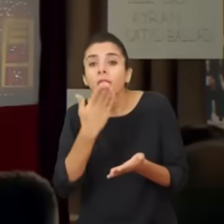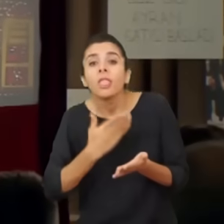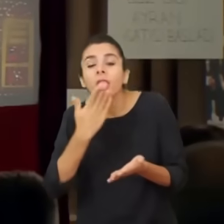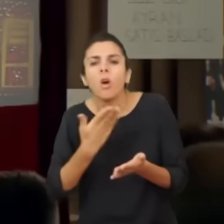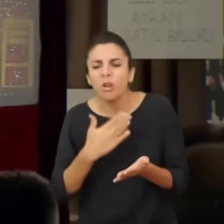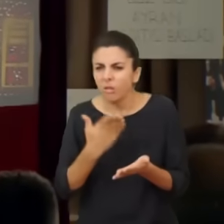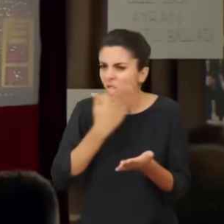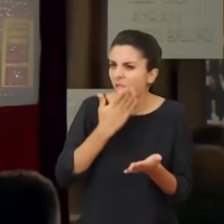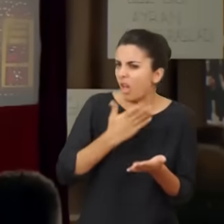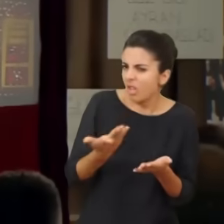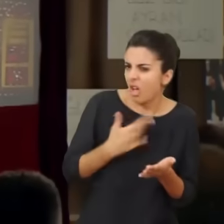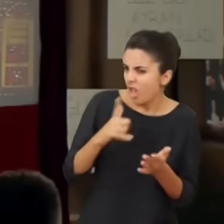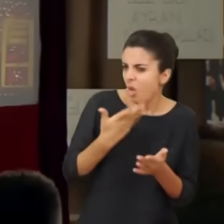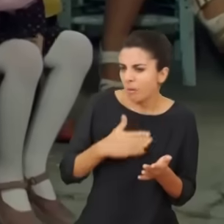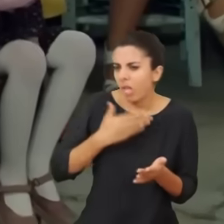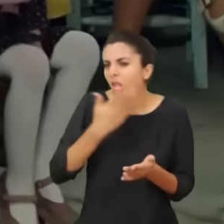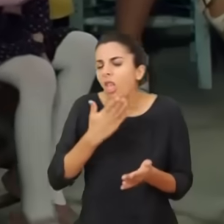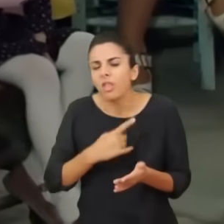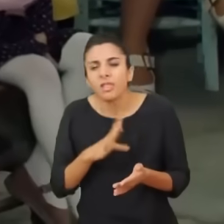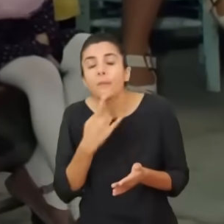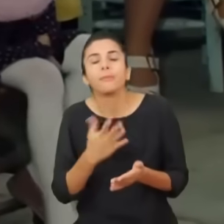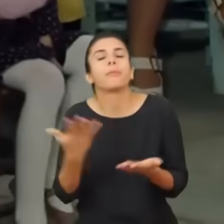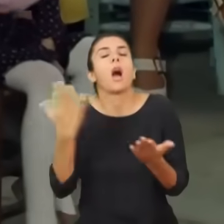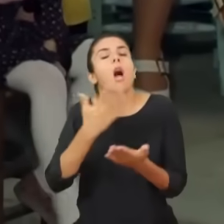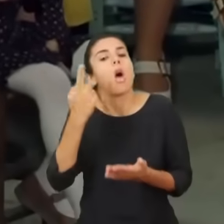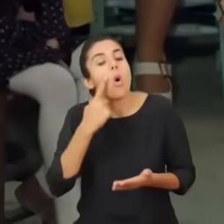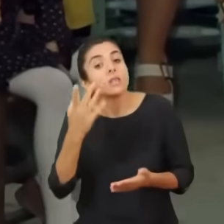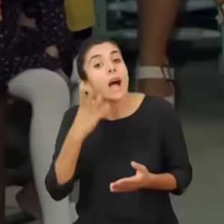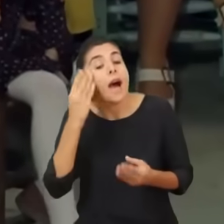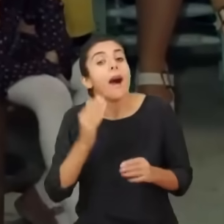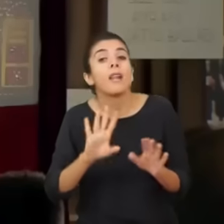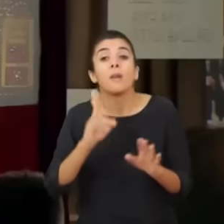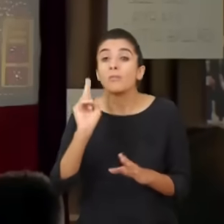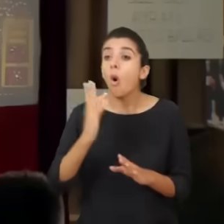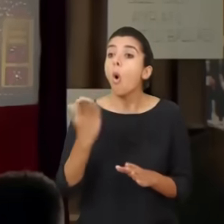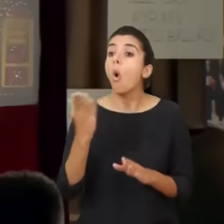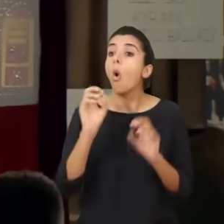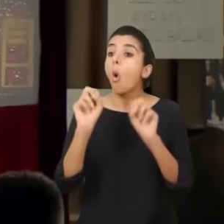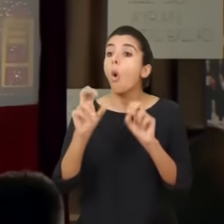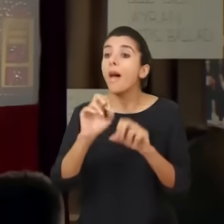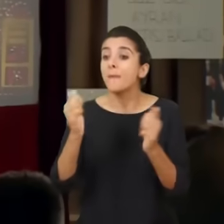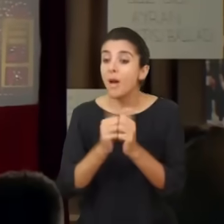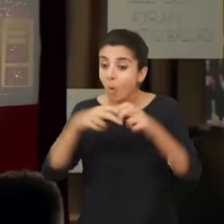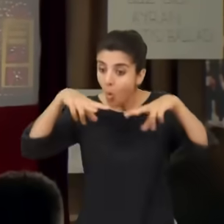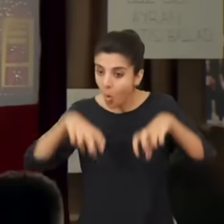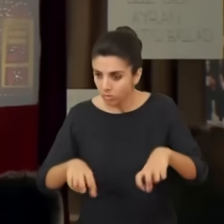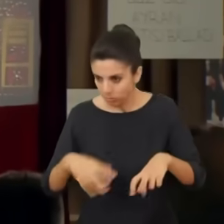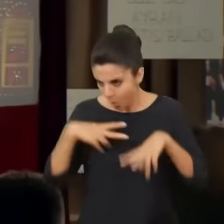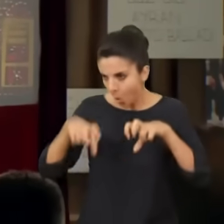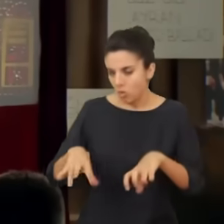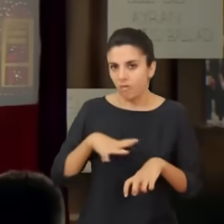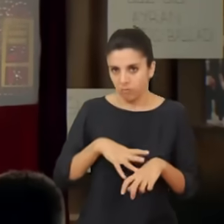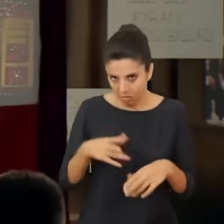yalayayım Allah Allah? Merkebi su içmeye yollarım. Karagöz'üm öyle değil. Yani öğretmenin önünde diz çökmedin. Çöktüm. Nasıl